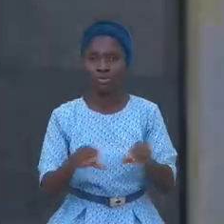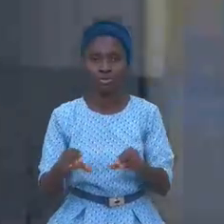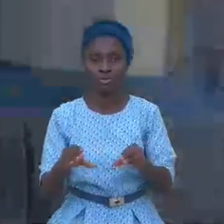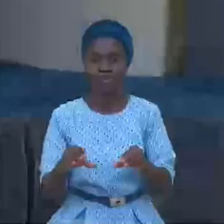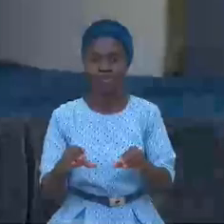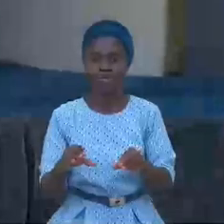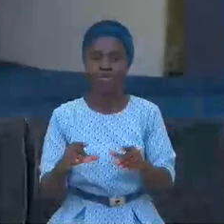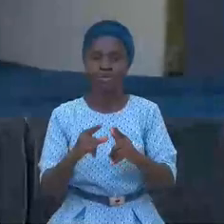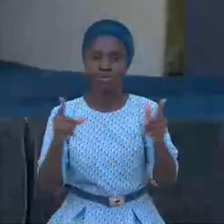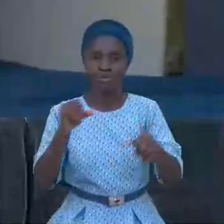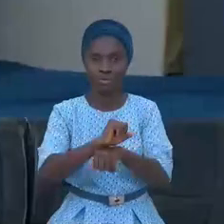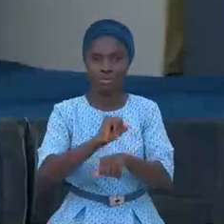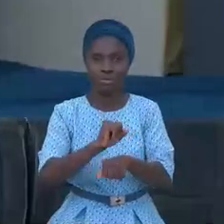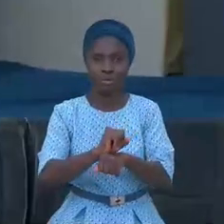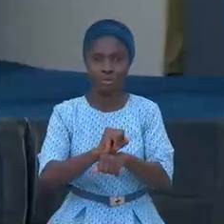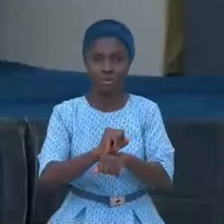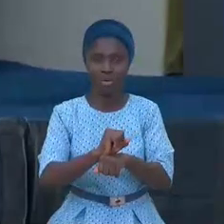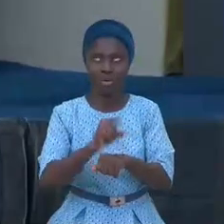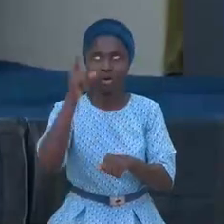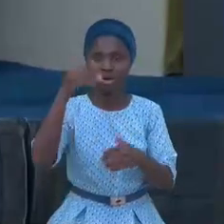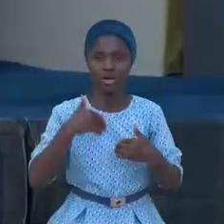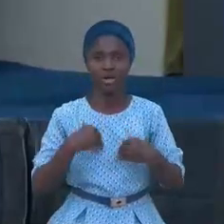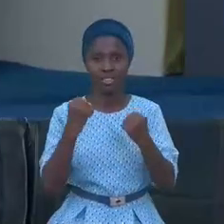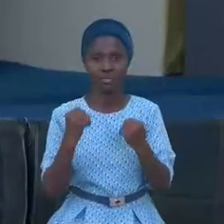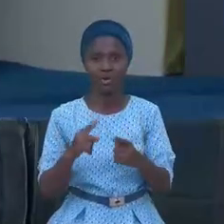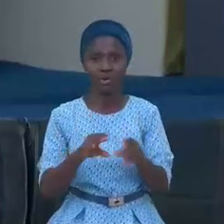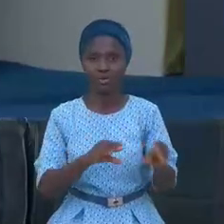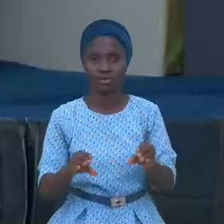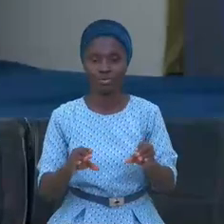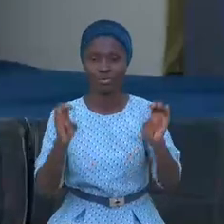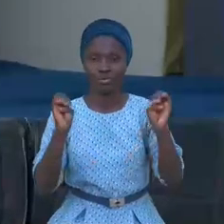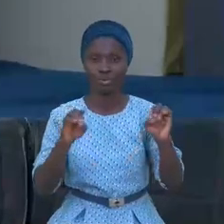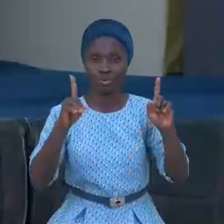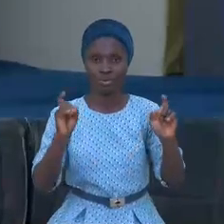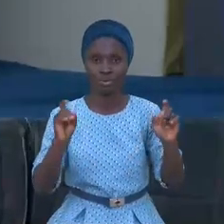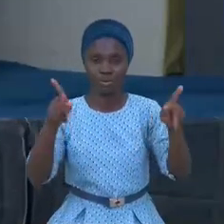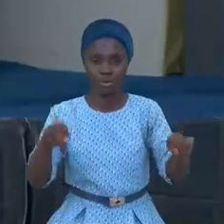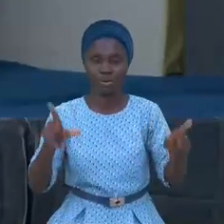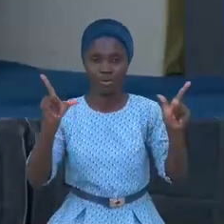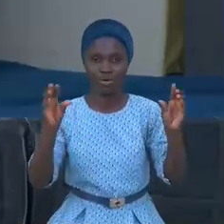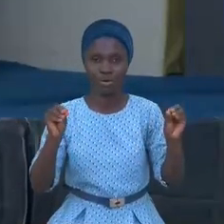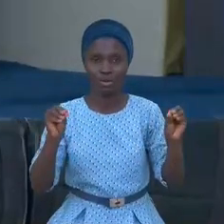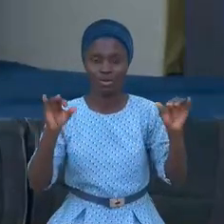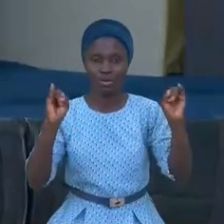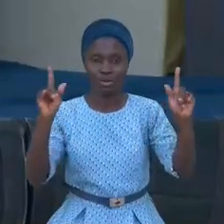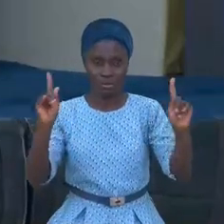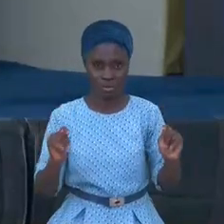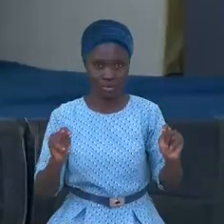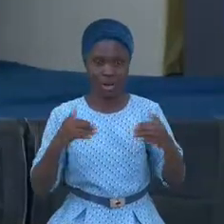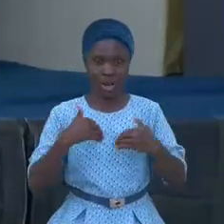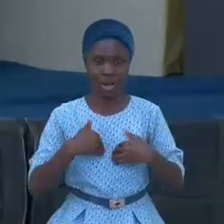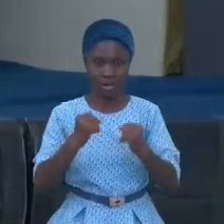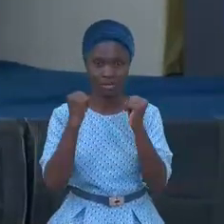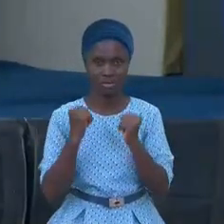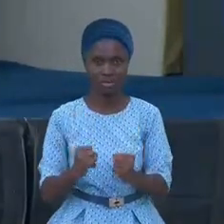les exploits. Il a la puissance de faire des exploits. Il a la force de faire des